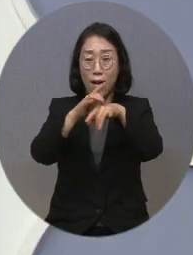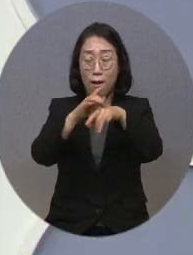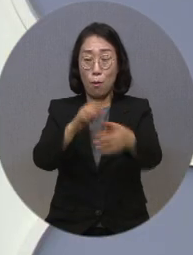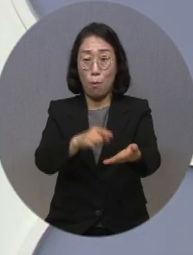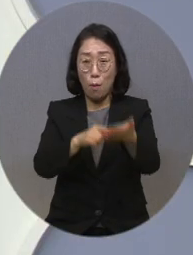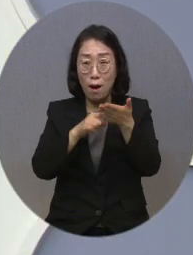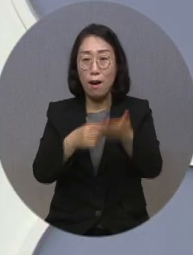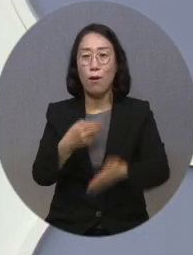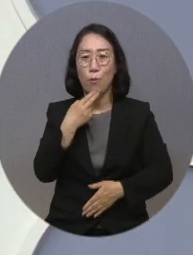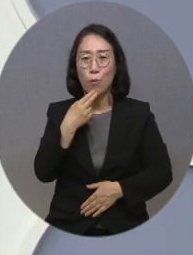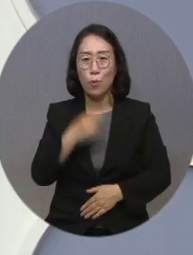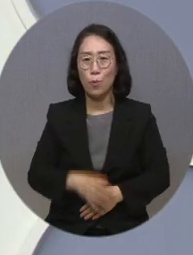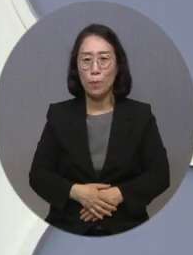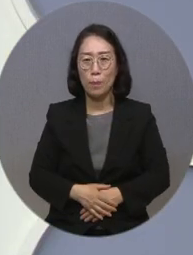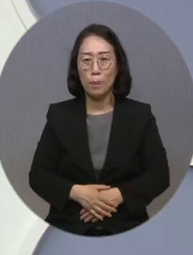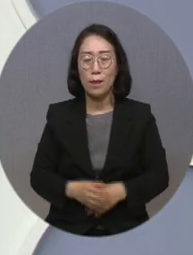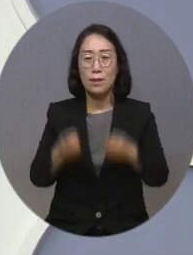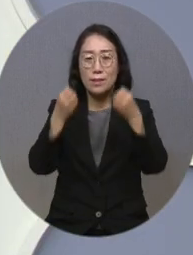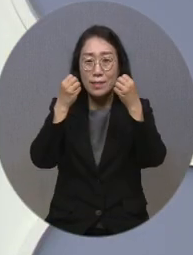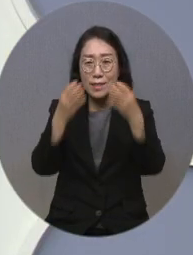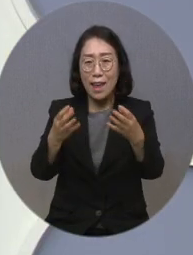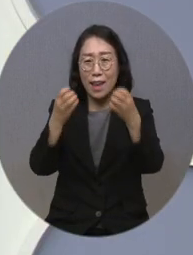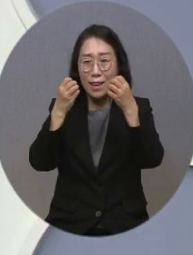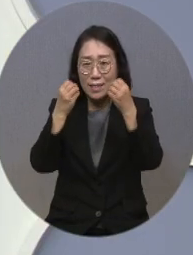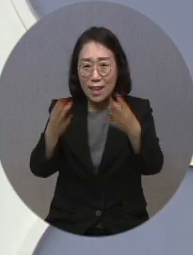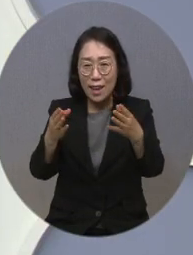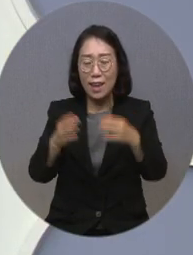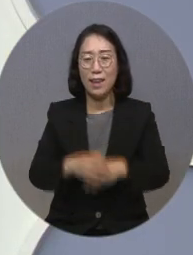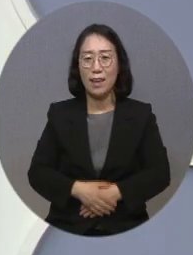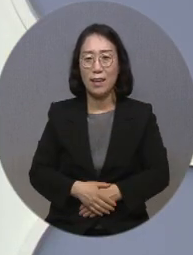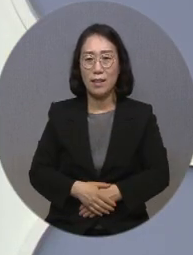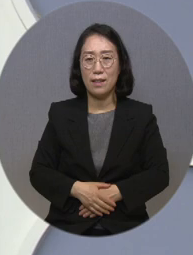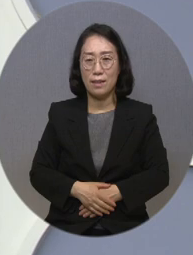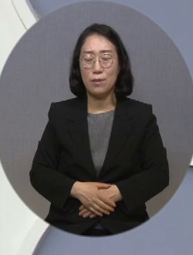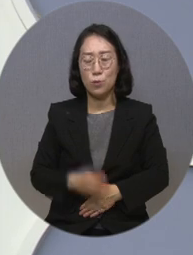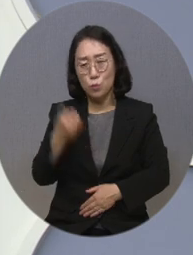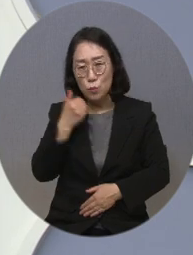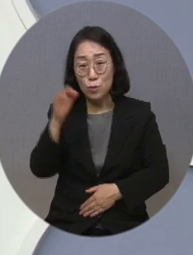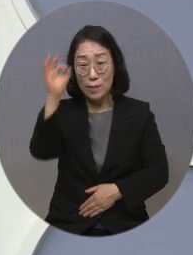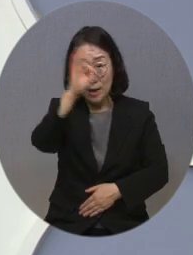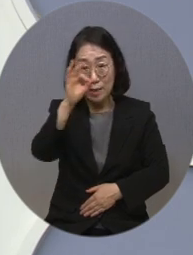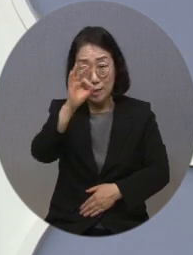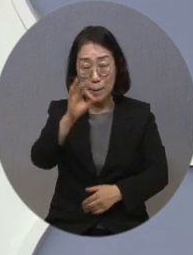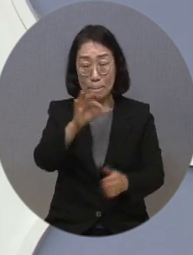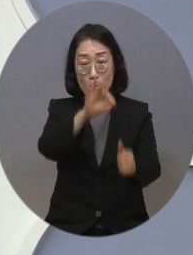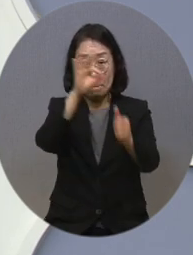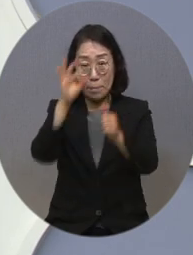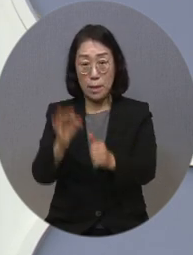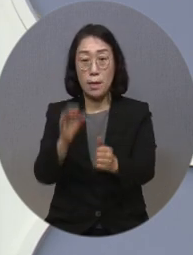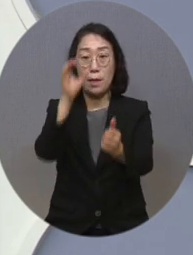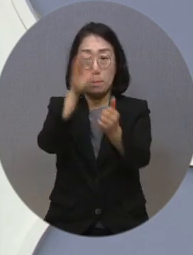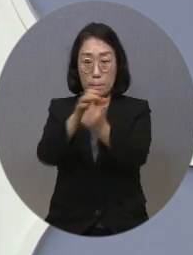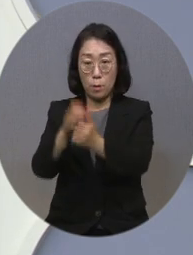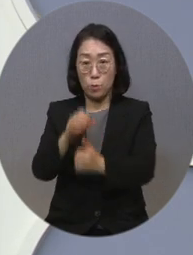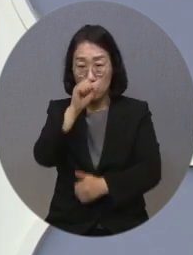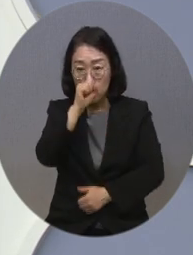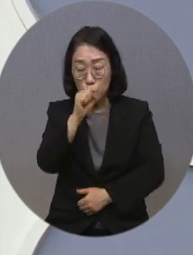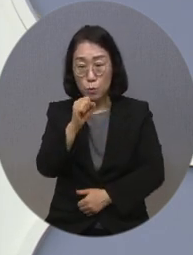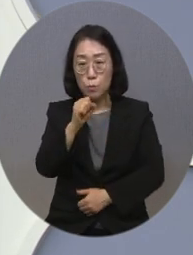자꾸 새로운 인재를 발굴하려는 노력은 당연히 있어야 된다고 생각합니다. 그런데 이번에